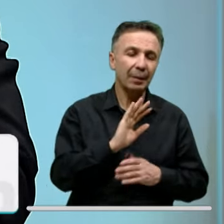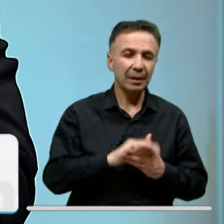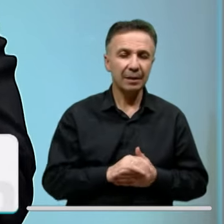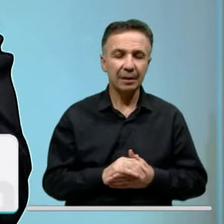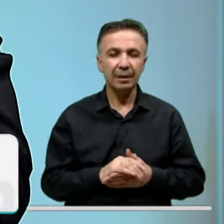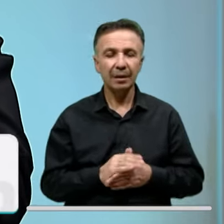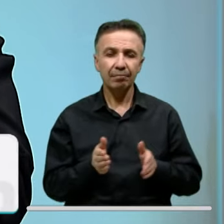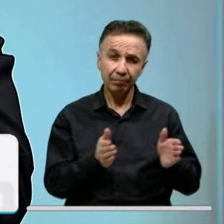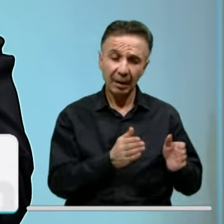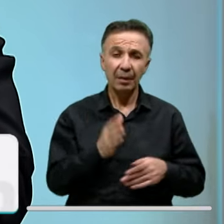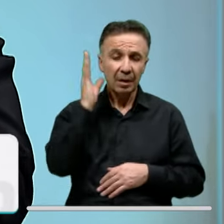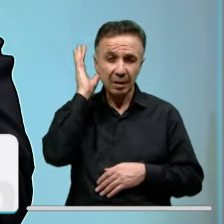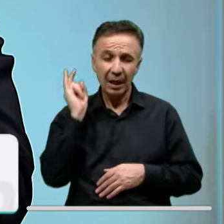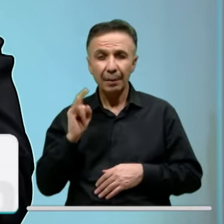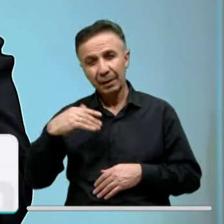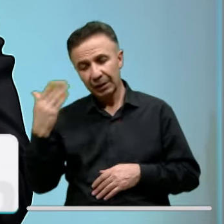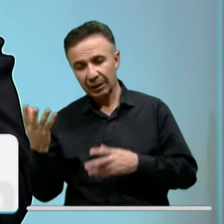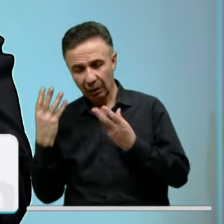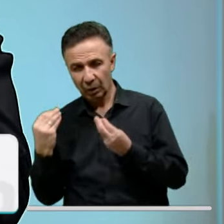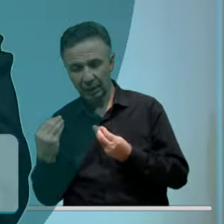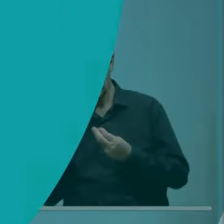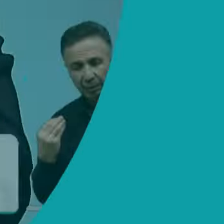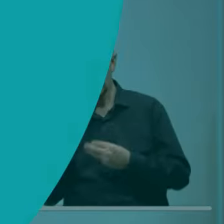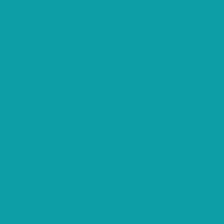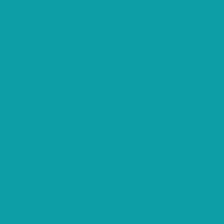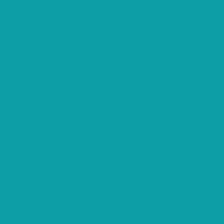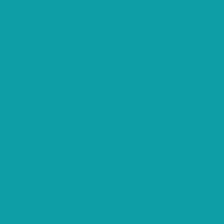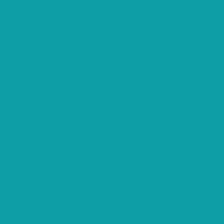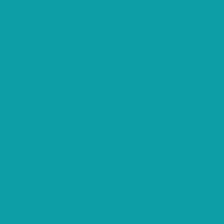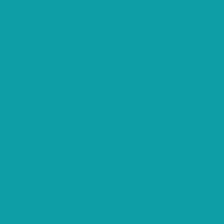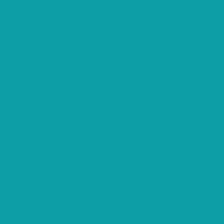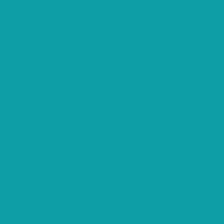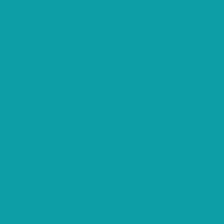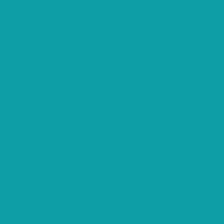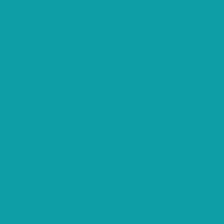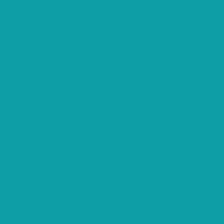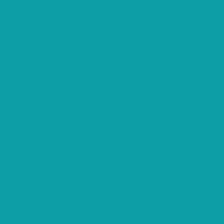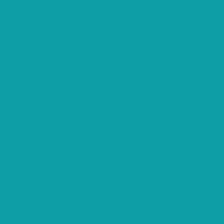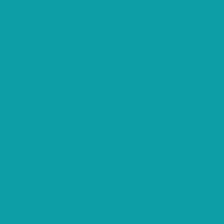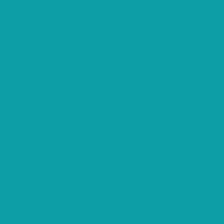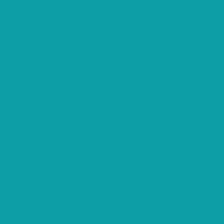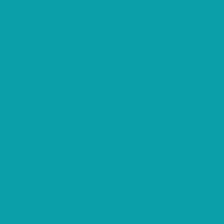dışında olduğu zaman bu kutsal emanetler çok çok rahatlıkla ziyaret